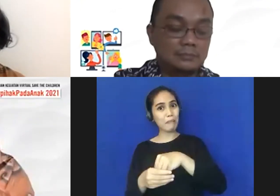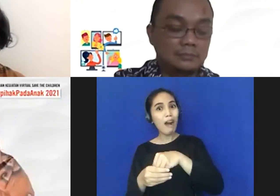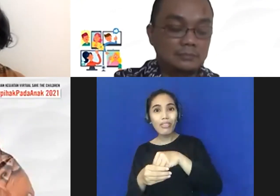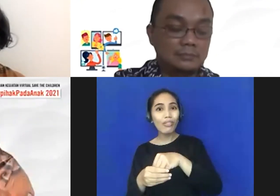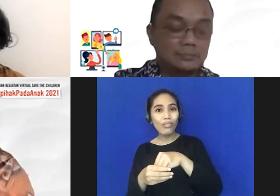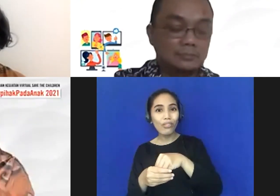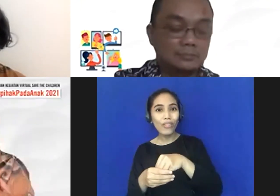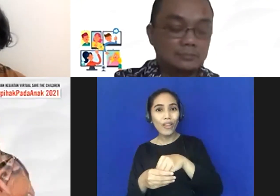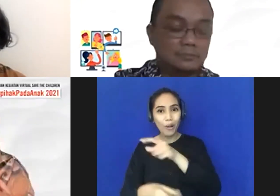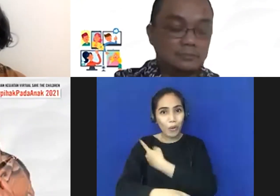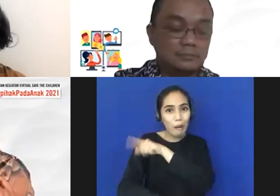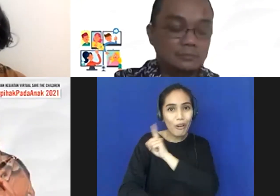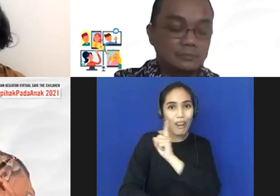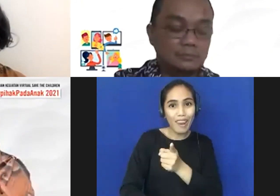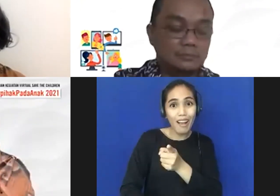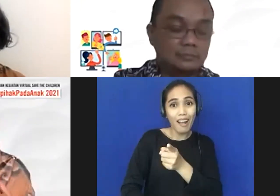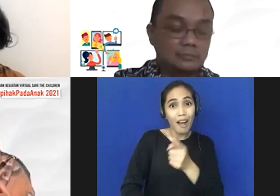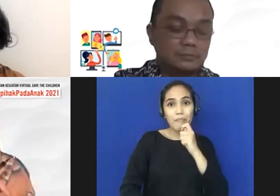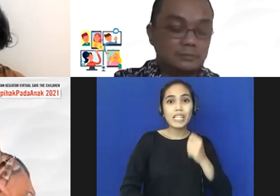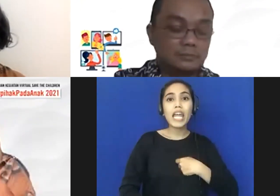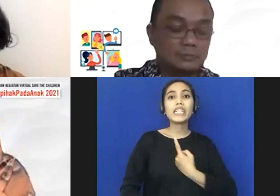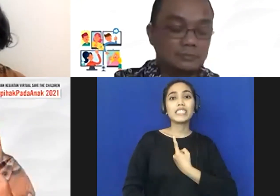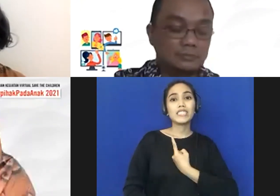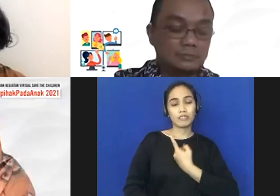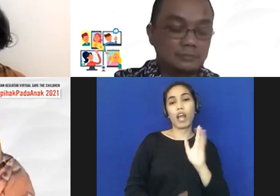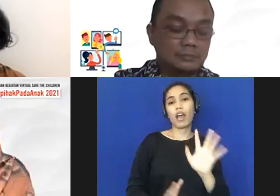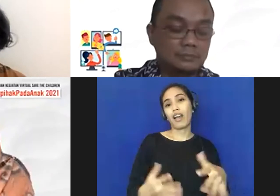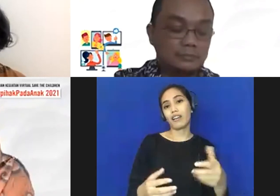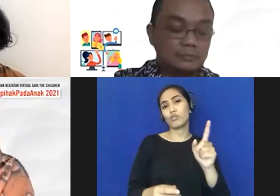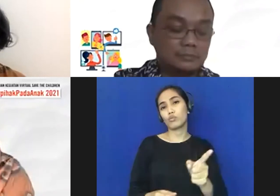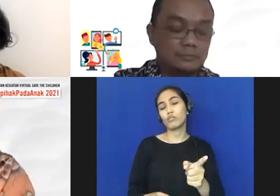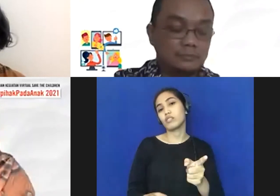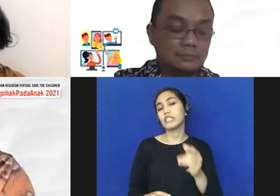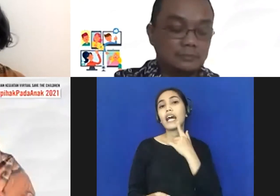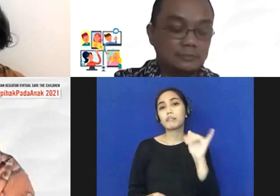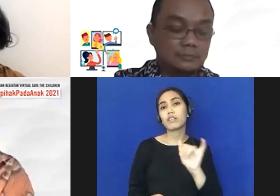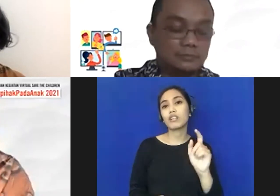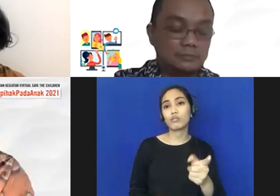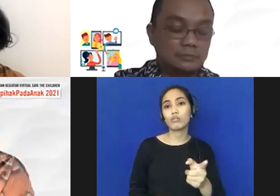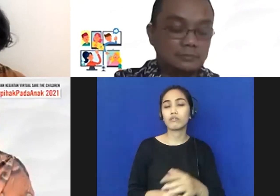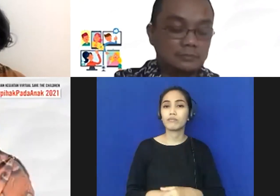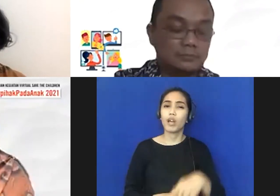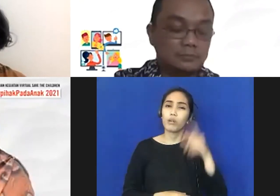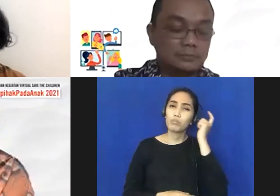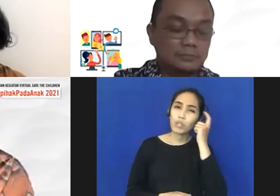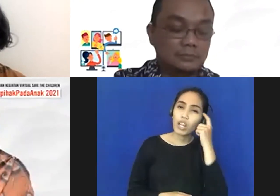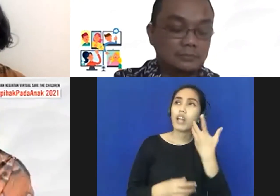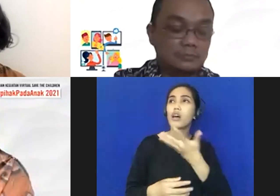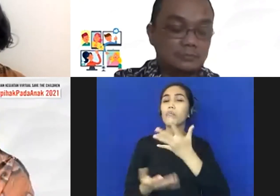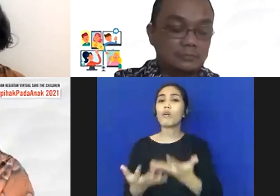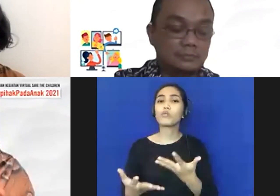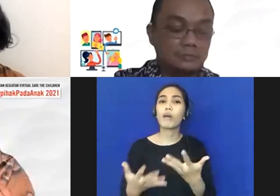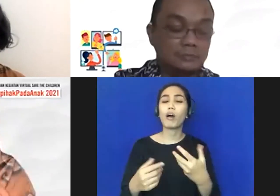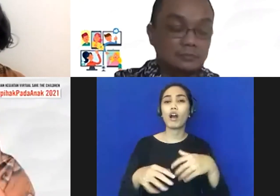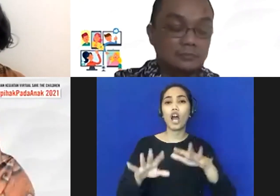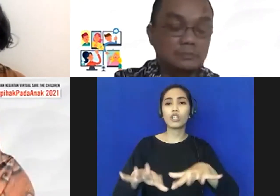menentukan kegiatan apa yang cocok dilakukan dengan anak, itu kita libatkan anak gitu ya. Menurut saya yang paling bagus adalah kalau anak